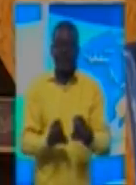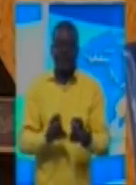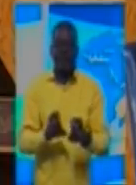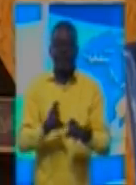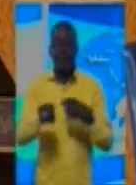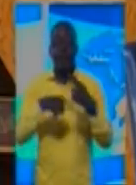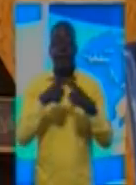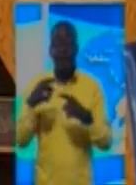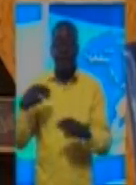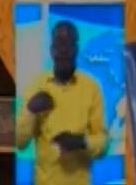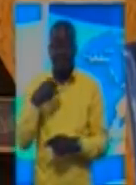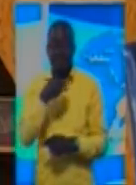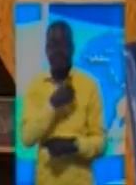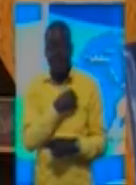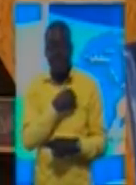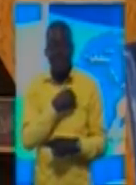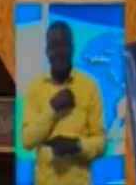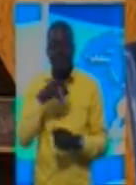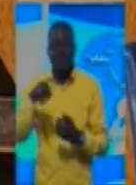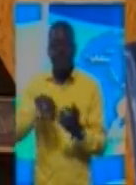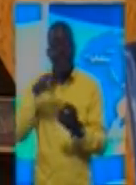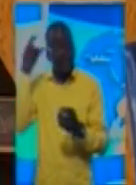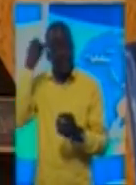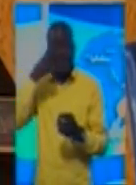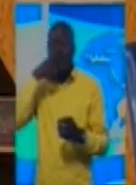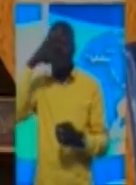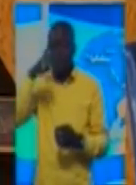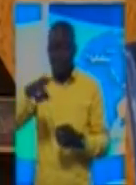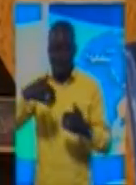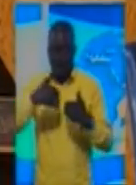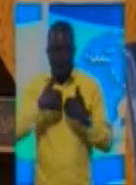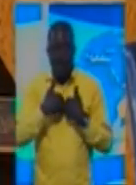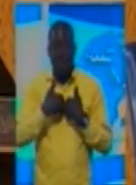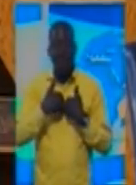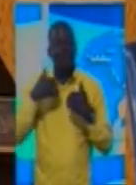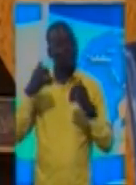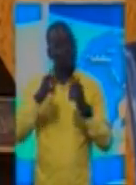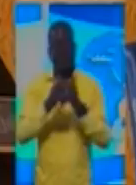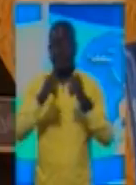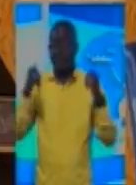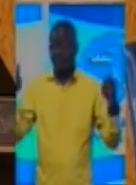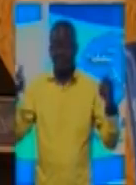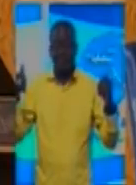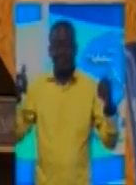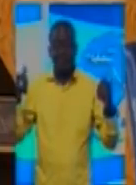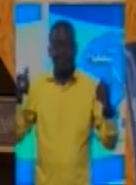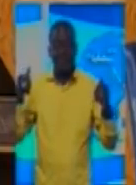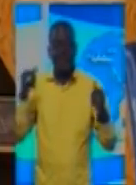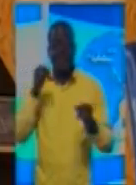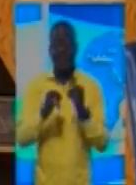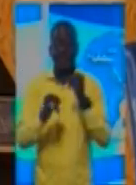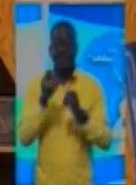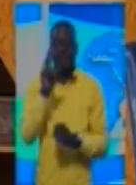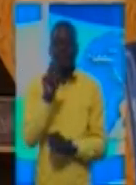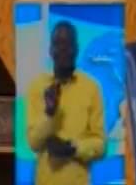un membre gangréné, il faut avoir le courage de s'en séparer. Sinon, c'est tout le